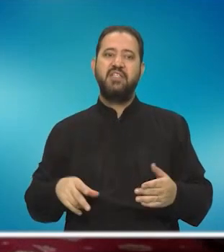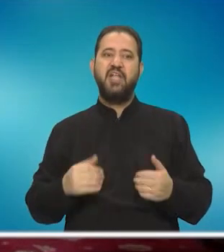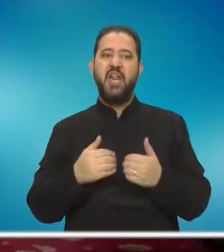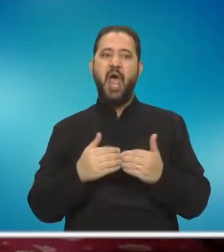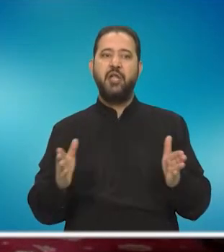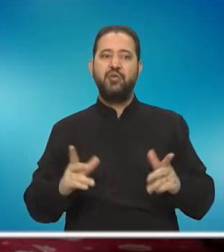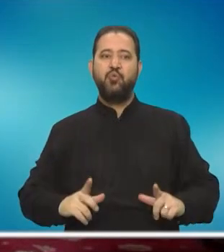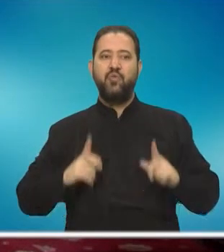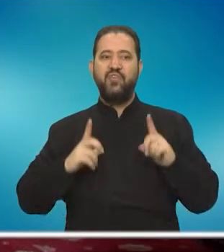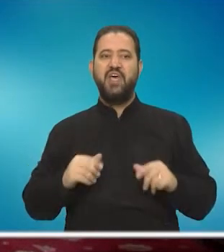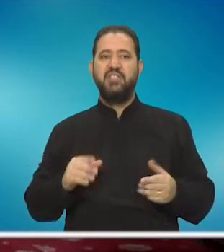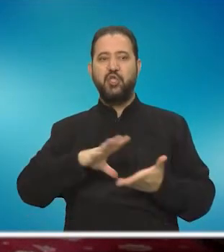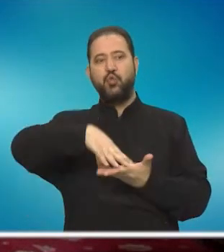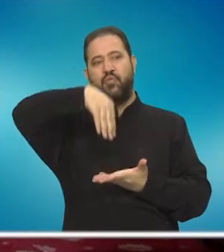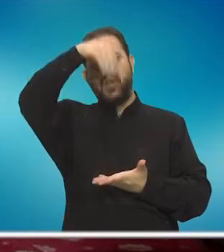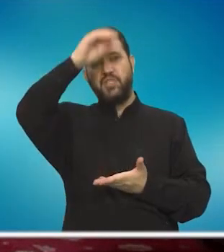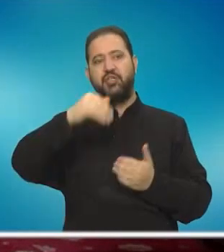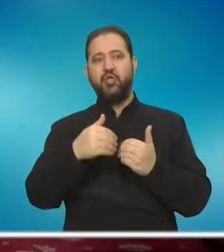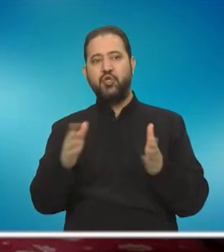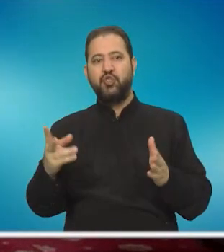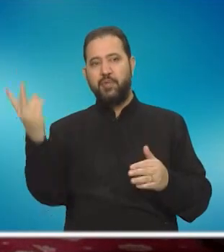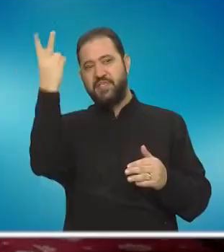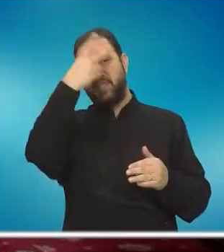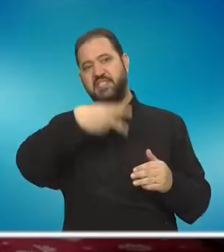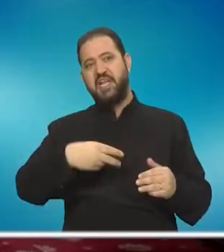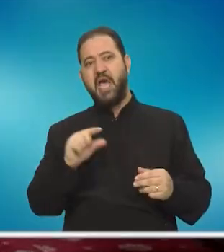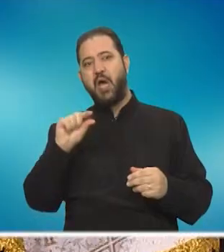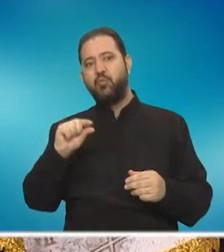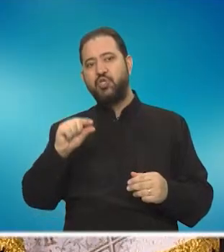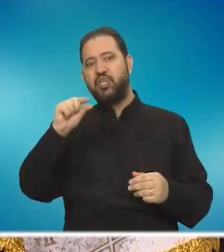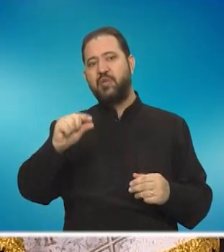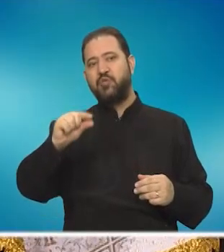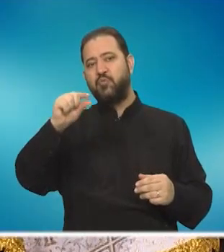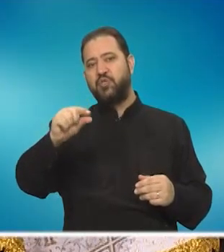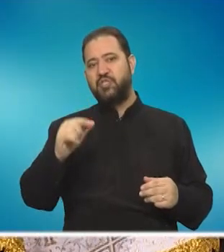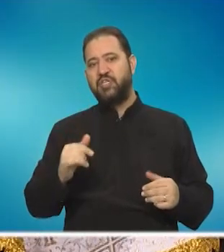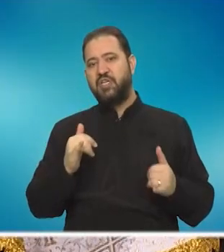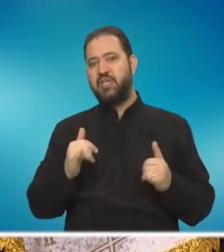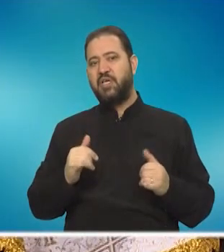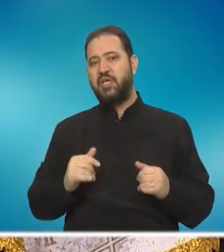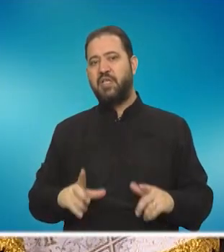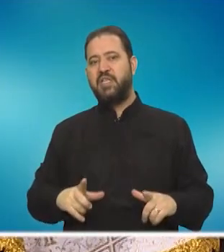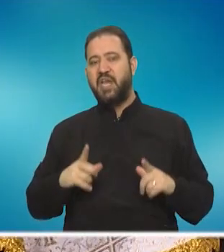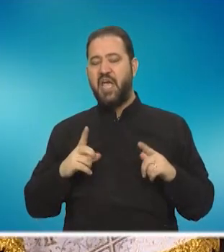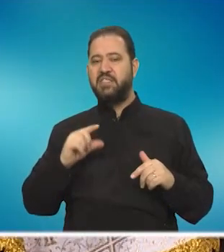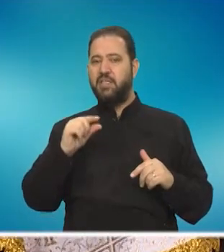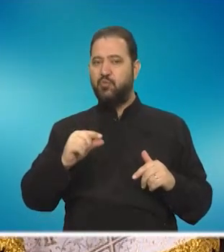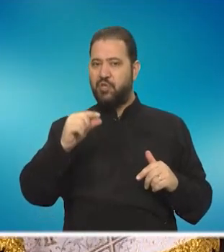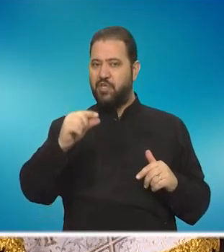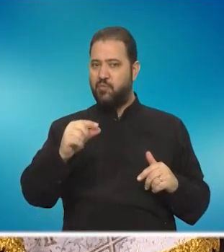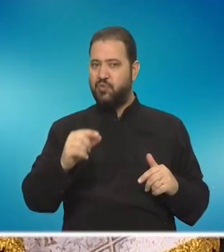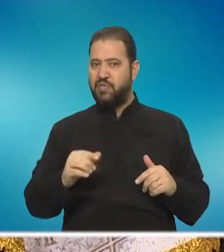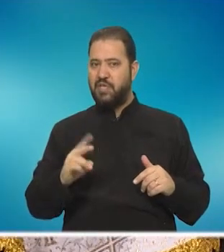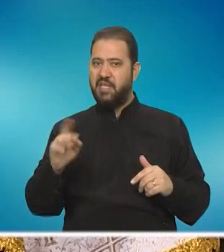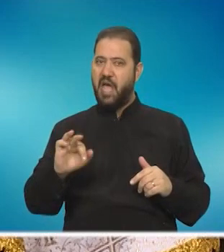la începutul vieții duhovnicești și încep să înțeleagă puțin câte puțin, retrăiesc puțin câte puțin,